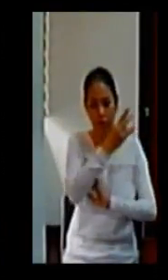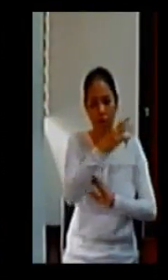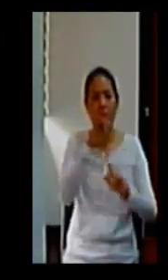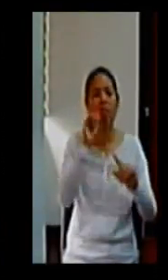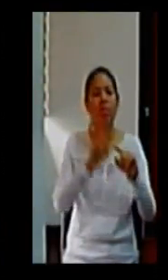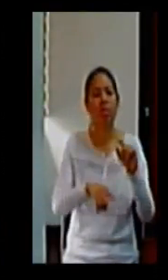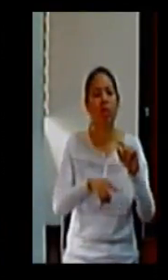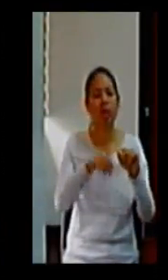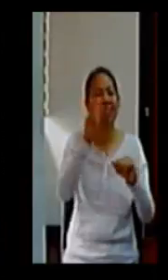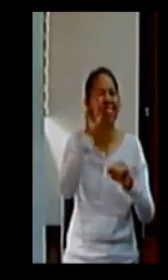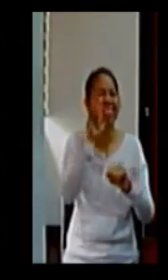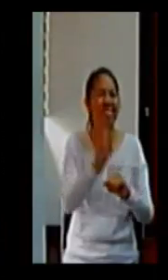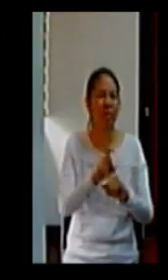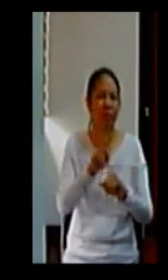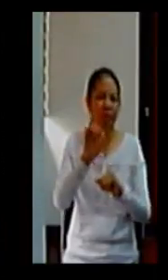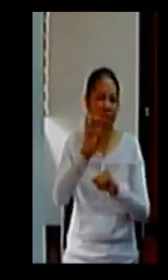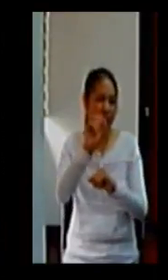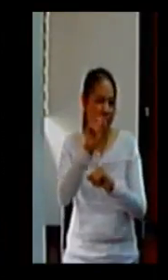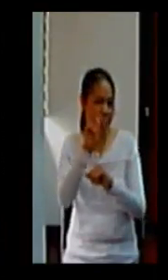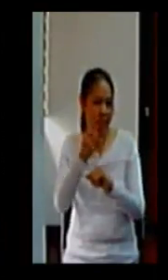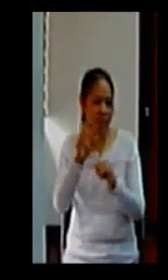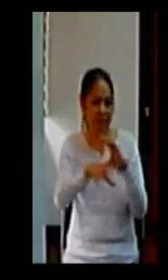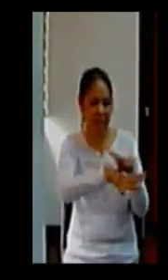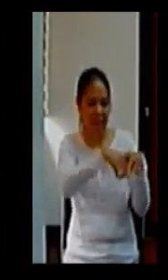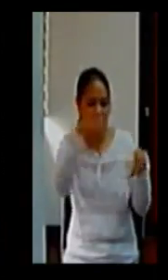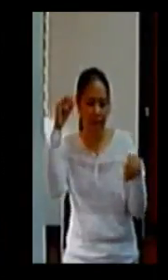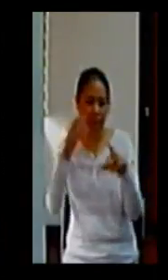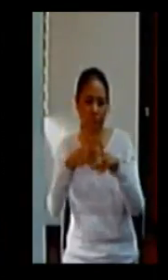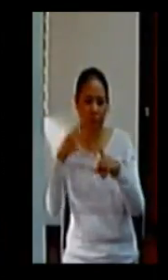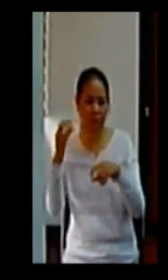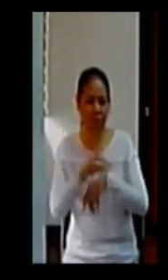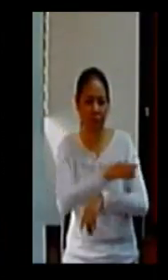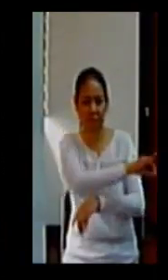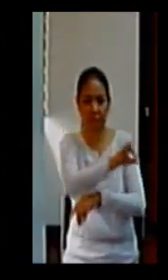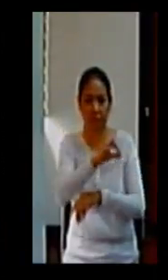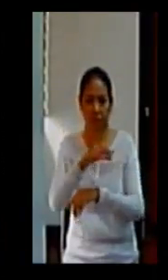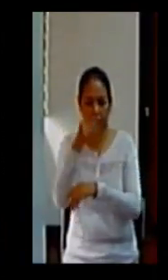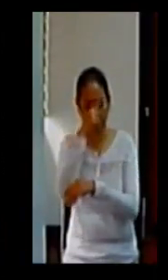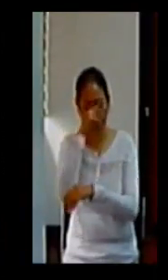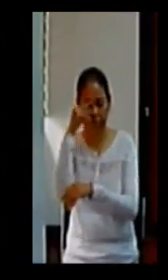11, aalis na kami sa aming palayan kasi iba na